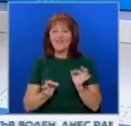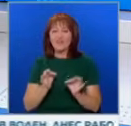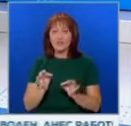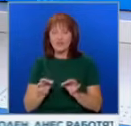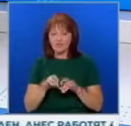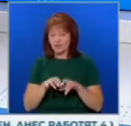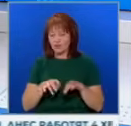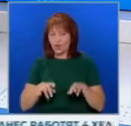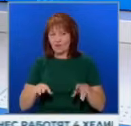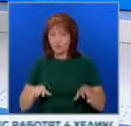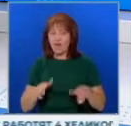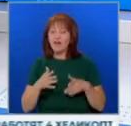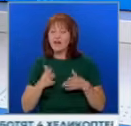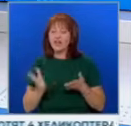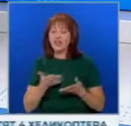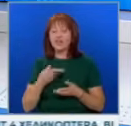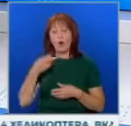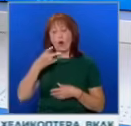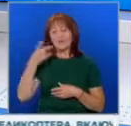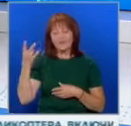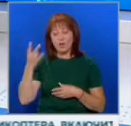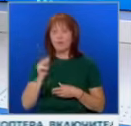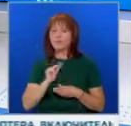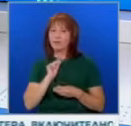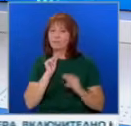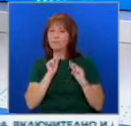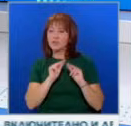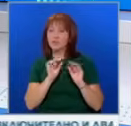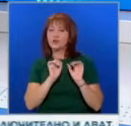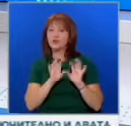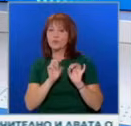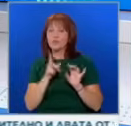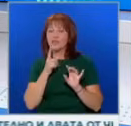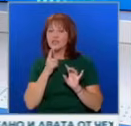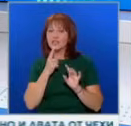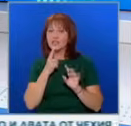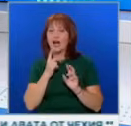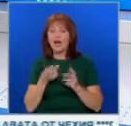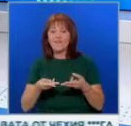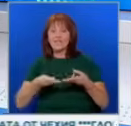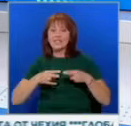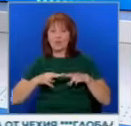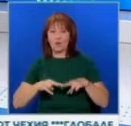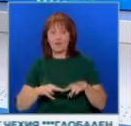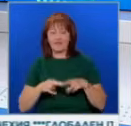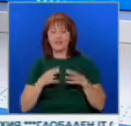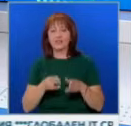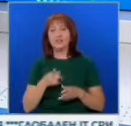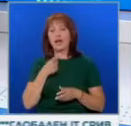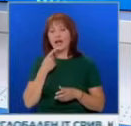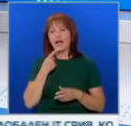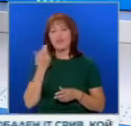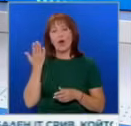публикували инструкции как да бъде възстановен нормалния режим на работа на засегнатите компютри. Това заяви и това съветва за БНТ бившият